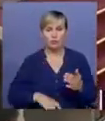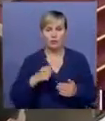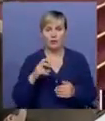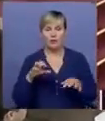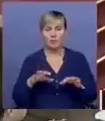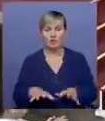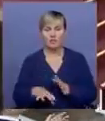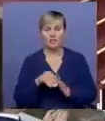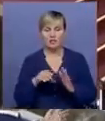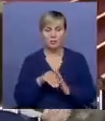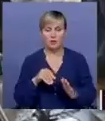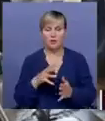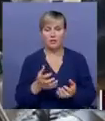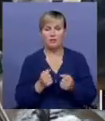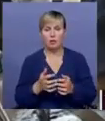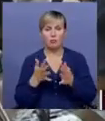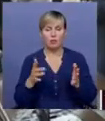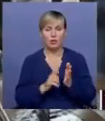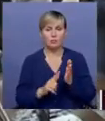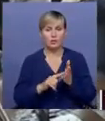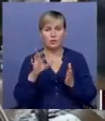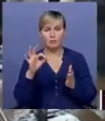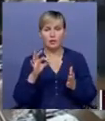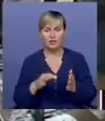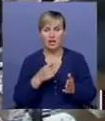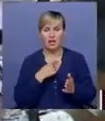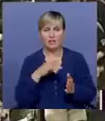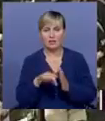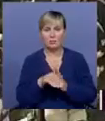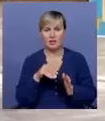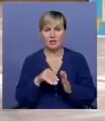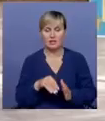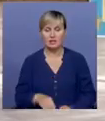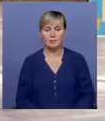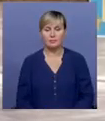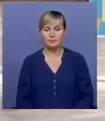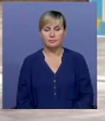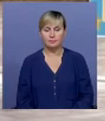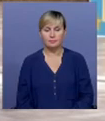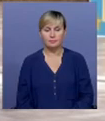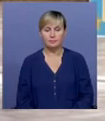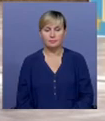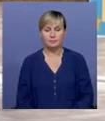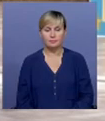на президентских выборах, набрав более 70% голосов избирателей.